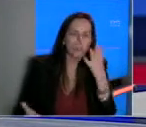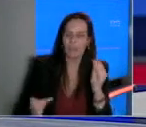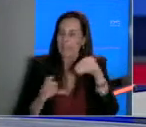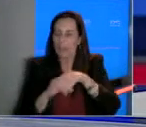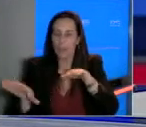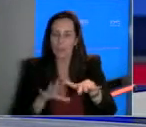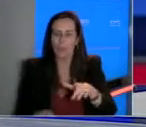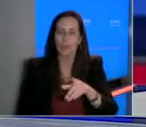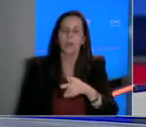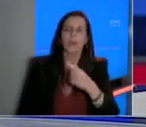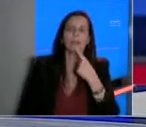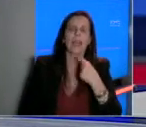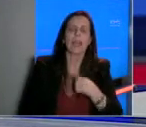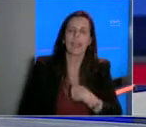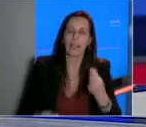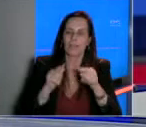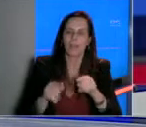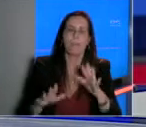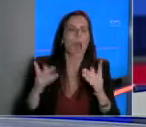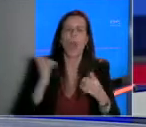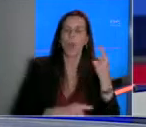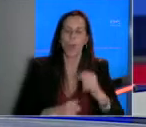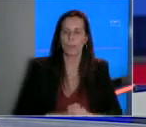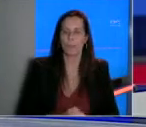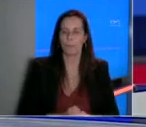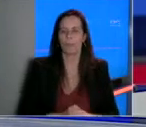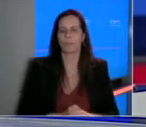להיכנס לקואליציה. אני רוצה שתדבר רגע על הצד הזה. מה קורה שם?